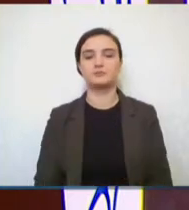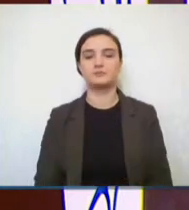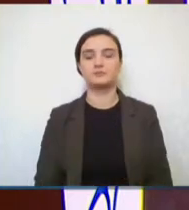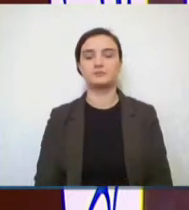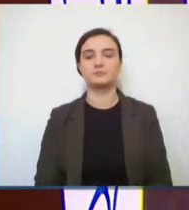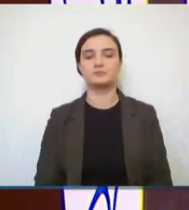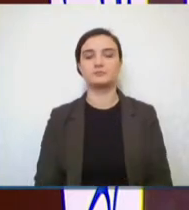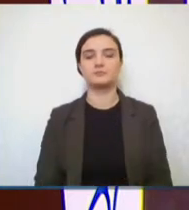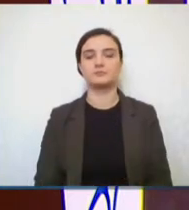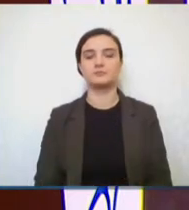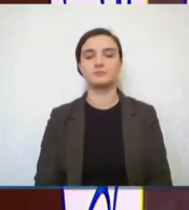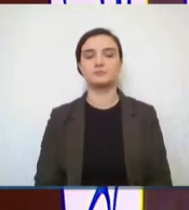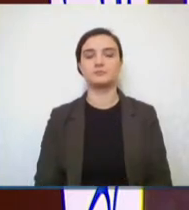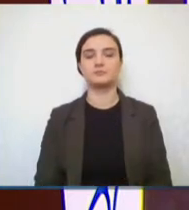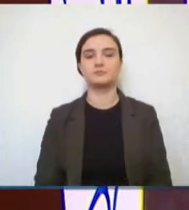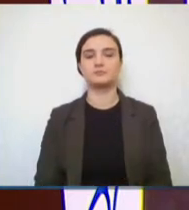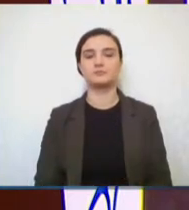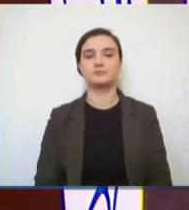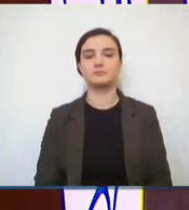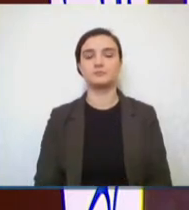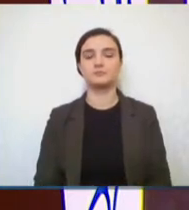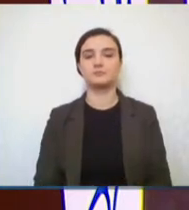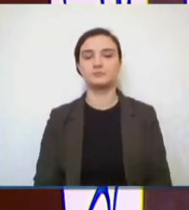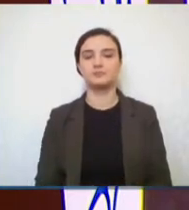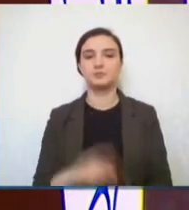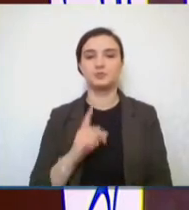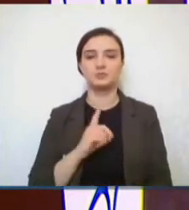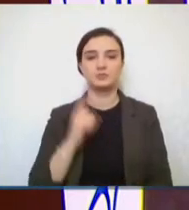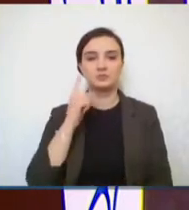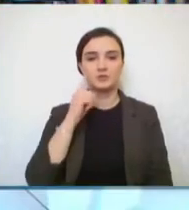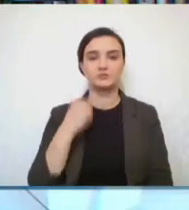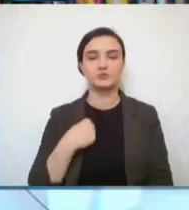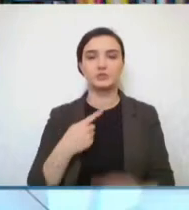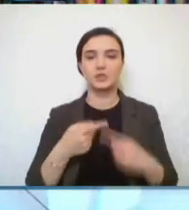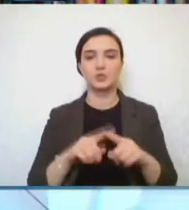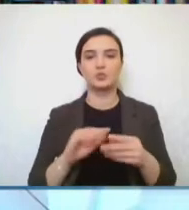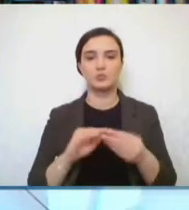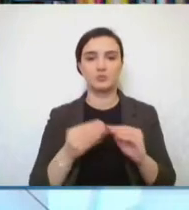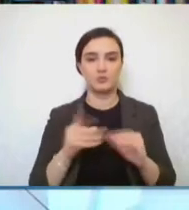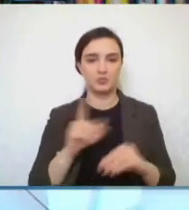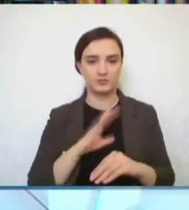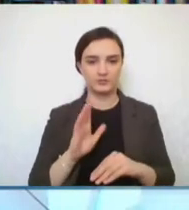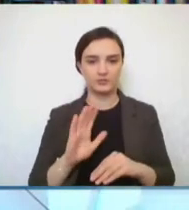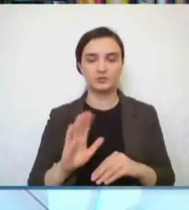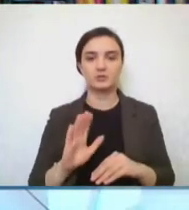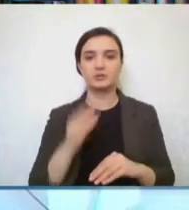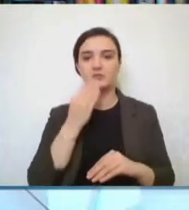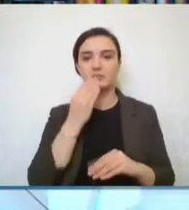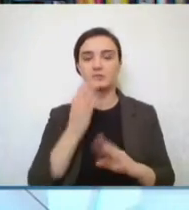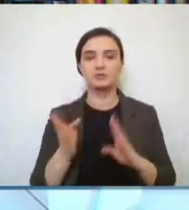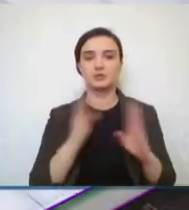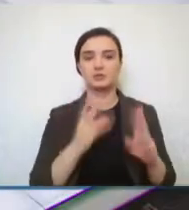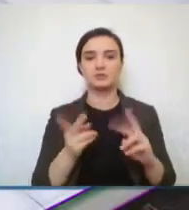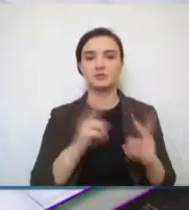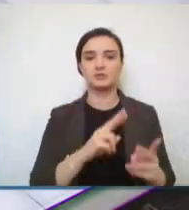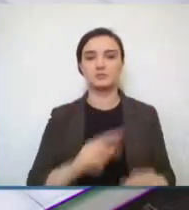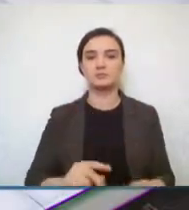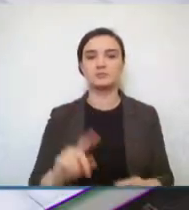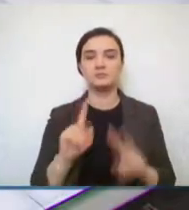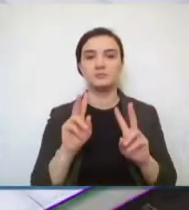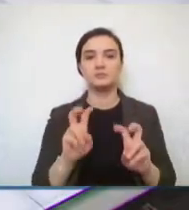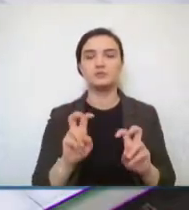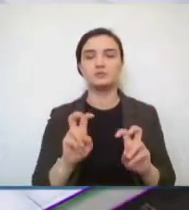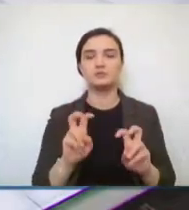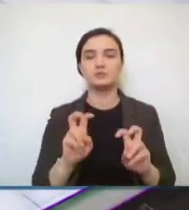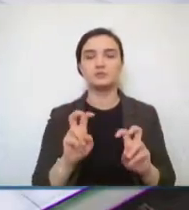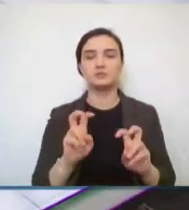ელოდება ხმას, ჩვენ რომ არ გქონდეს ტექნიკური ხარვეზი, კვების ზონაში გადავინაცვლებ. რას ნიშნავს კვების